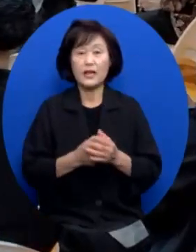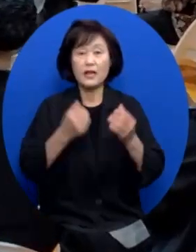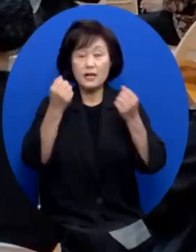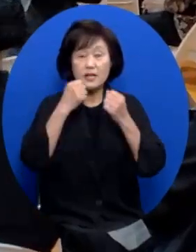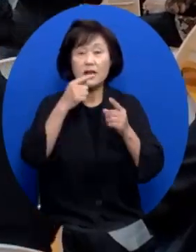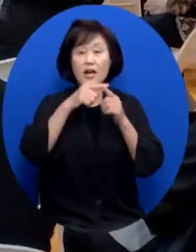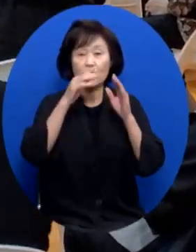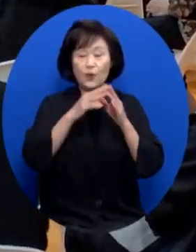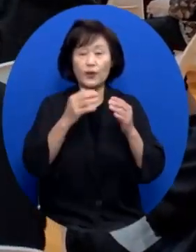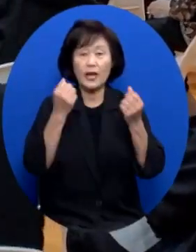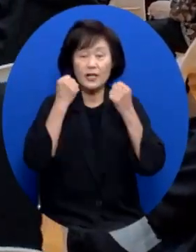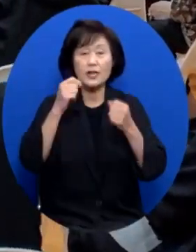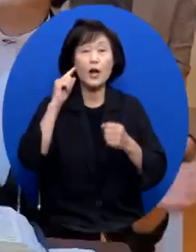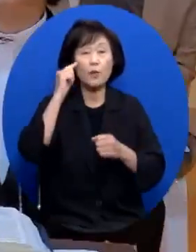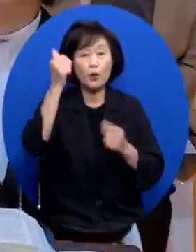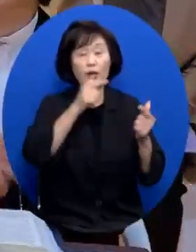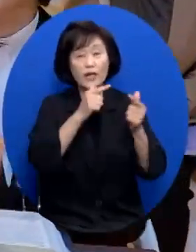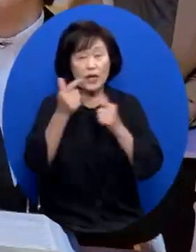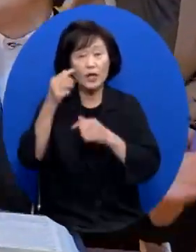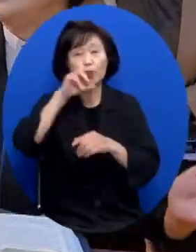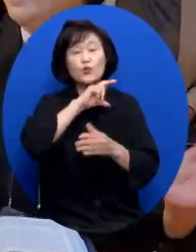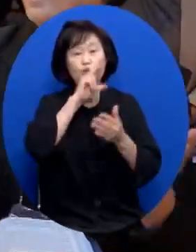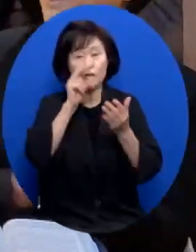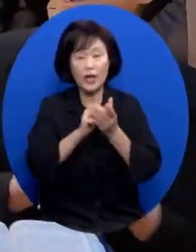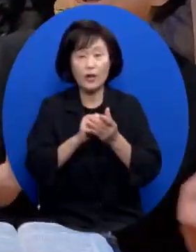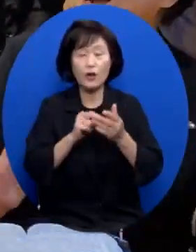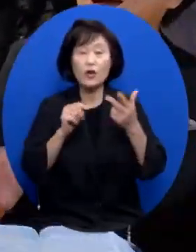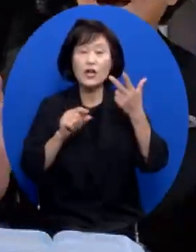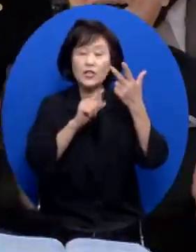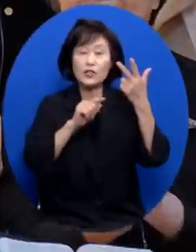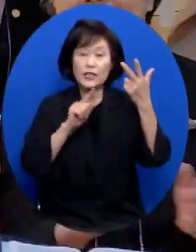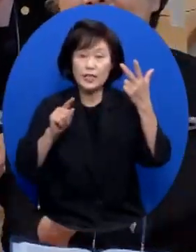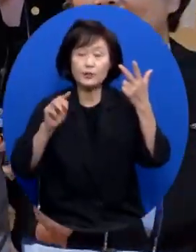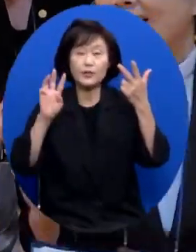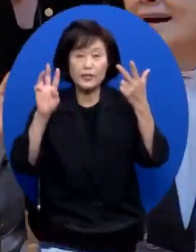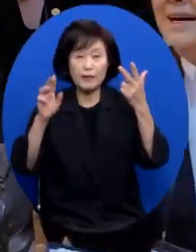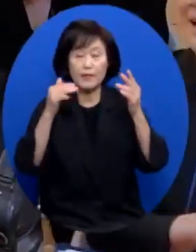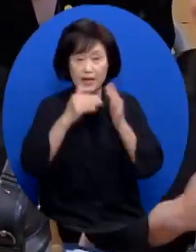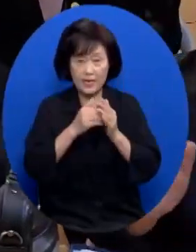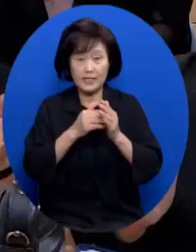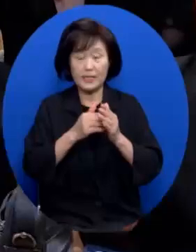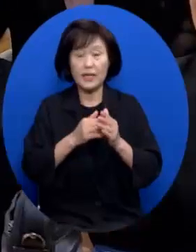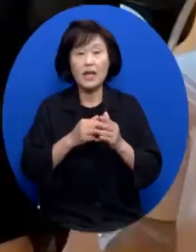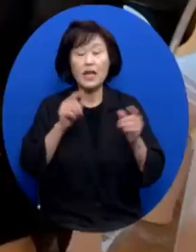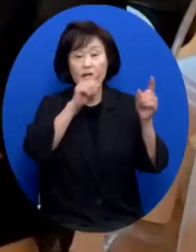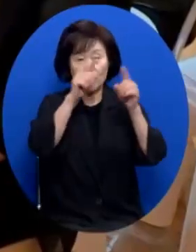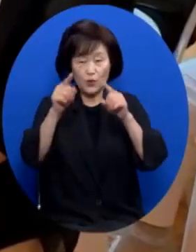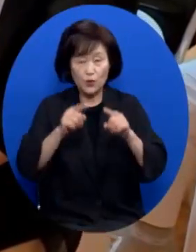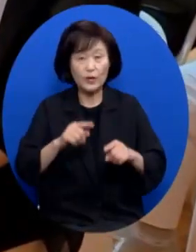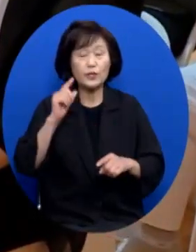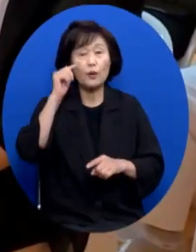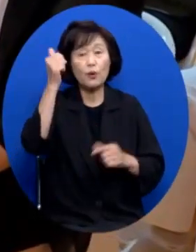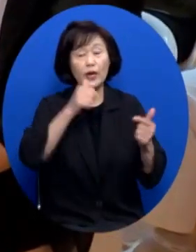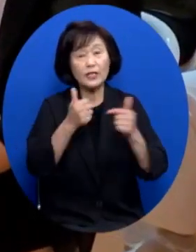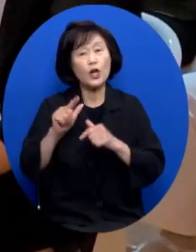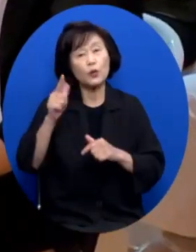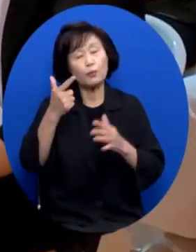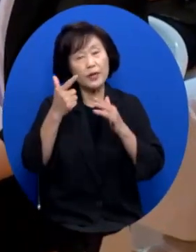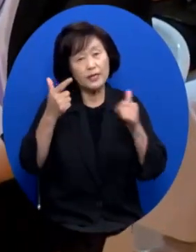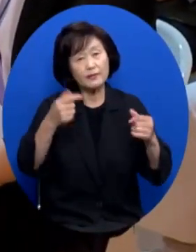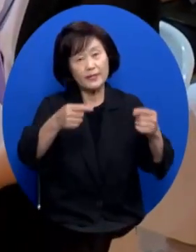건강한 교회, 건강한 목회자를 주제로 지난 1일부터 3일까지 열린 수련회에는 전국에서 목회자 약